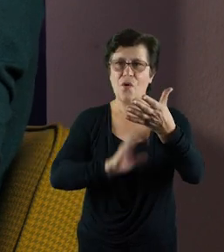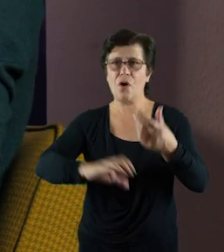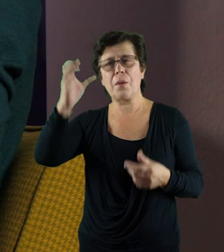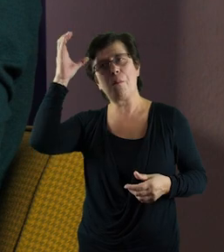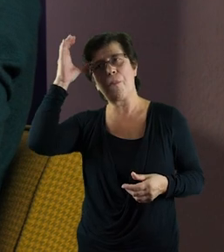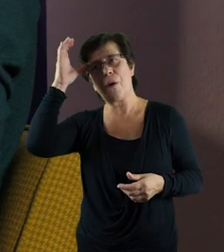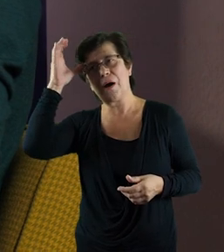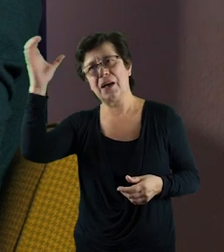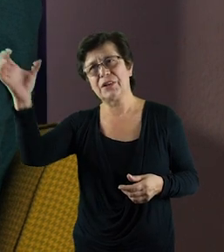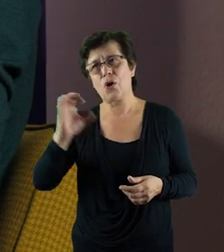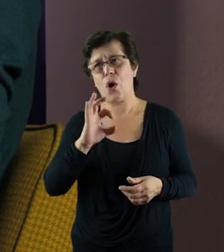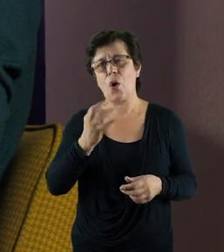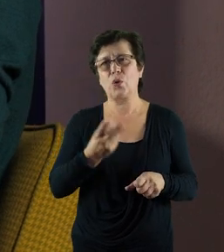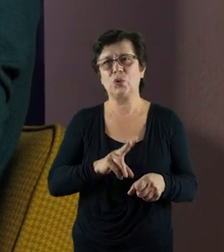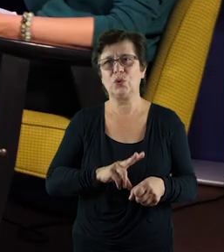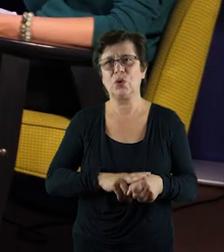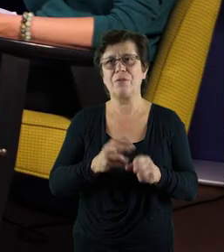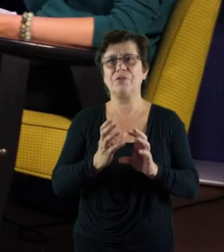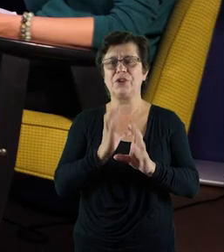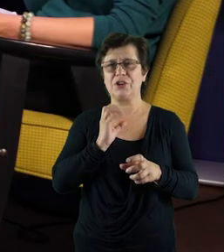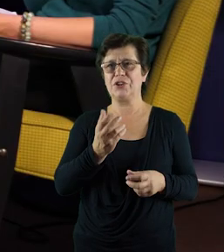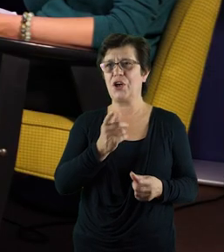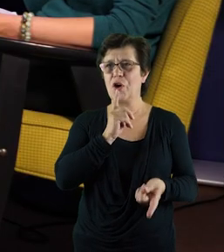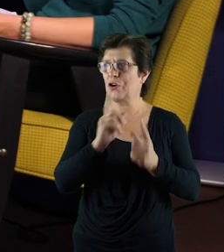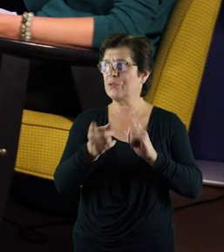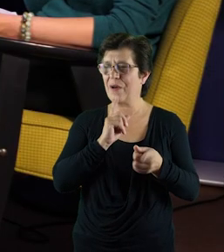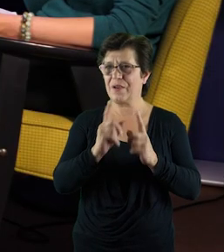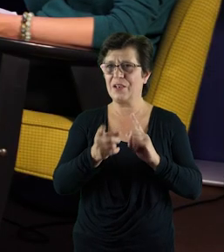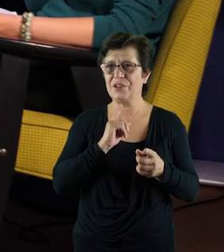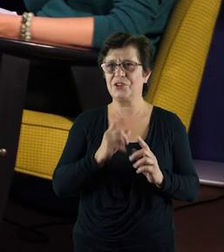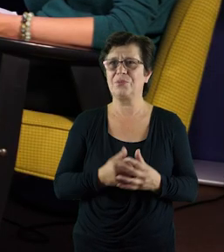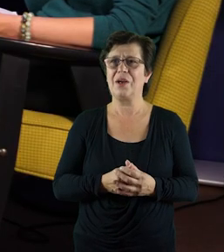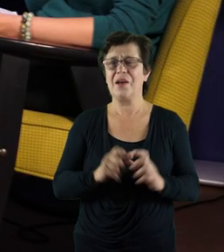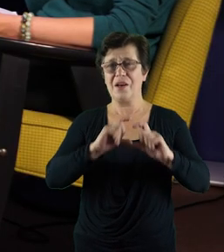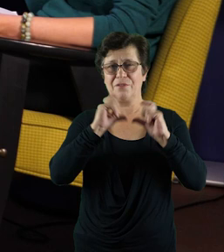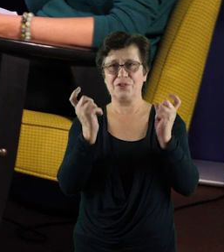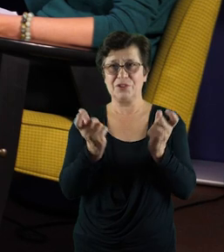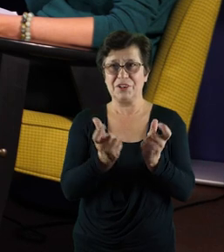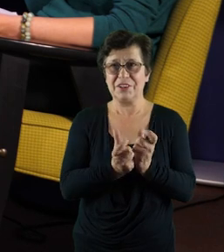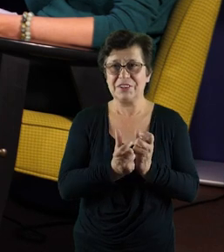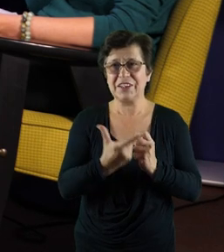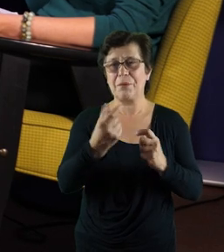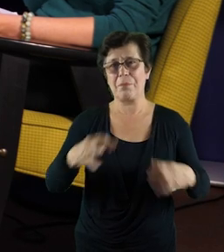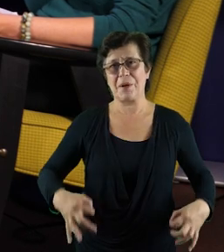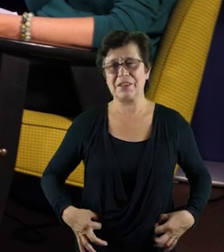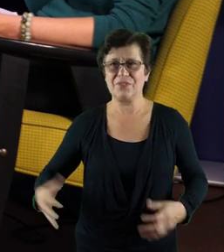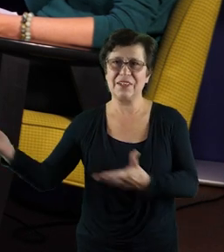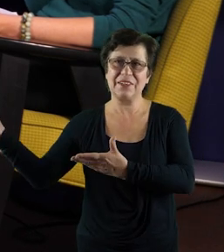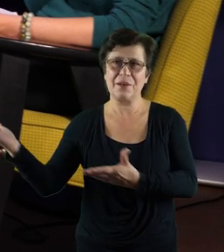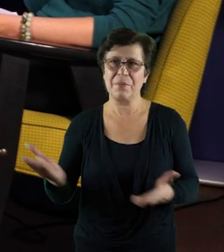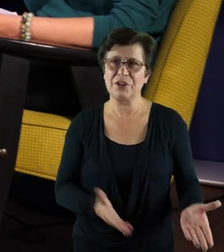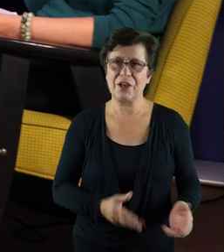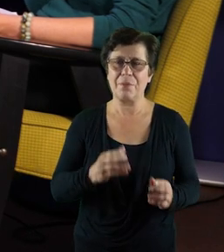poetów, twórców, o których mowa była wcześniej na spotkaniu z cyklu Między Wierszami. Wszystkich Państwa bardzo serdecznie zapraszam na koncert i również